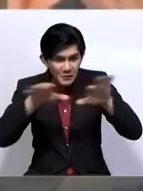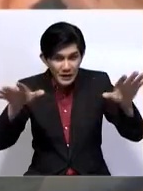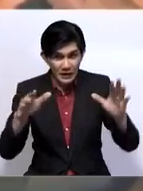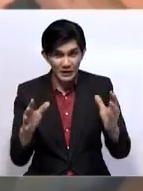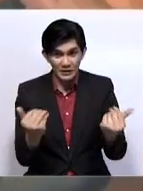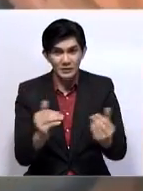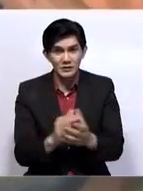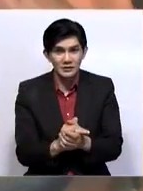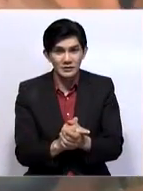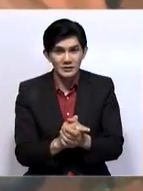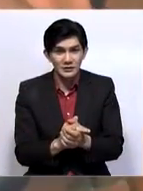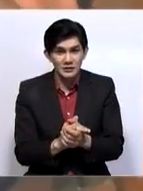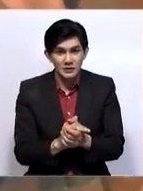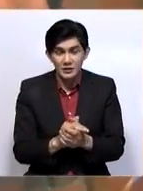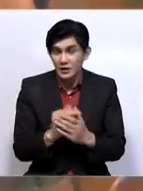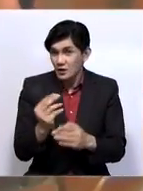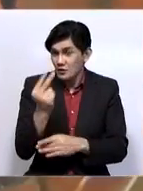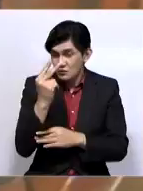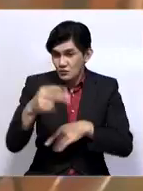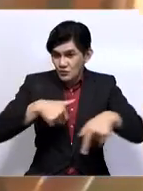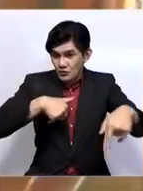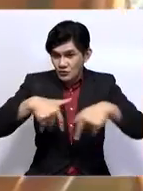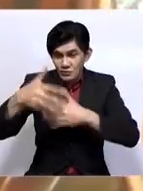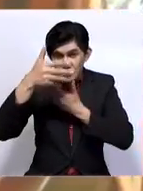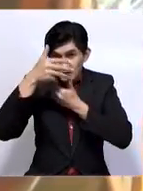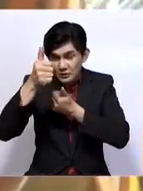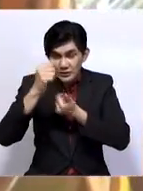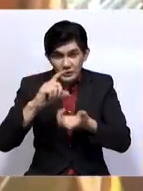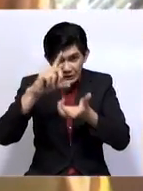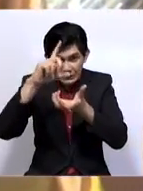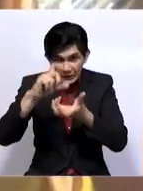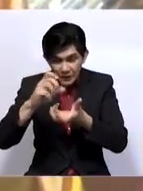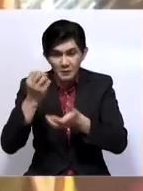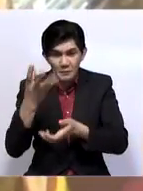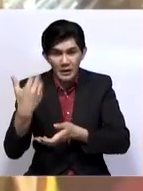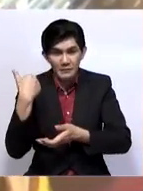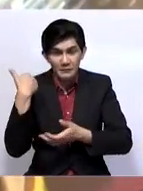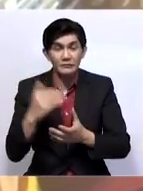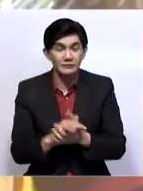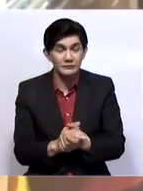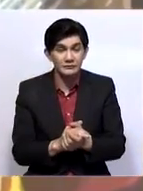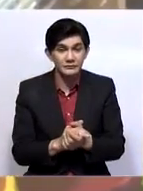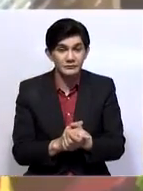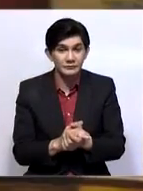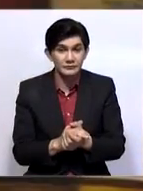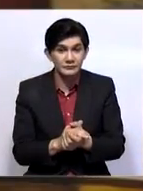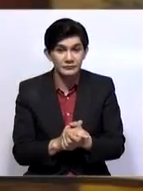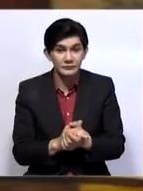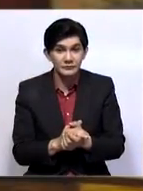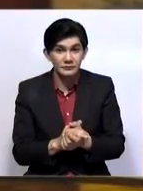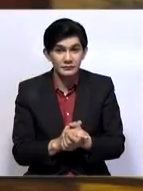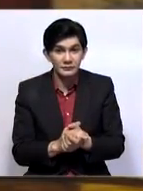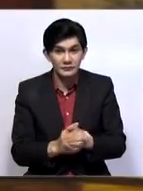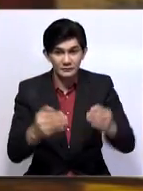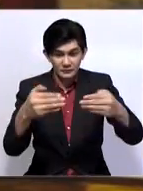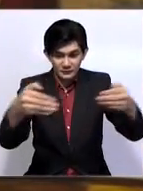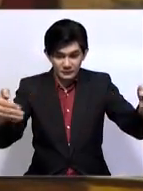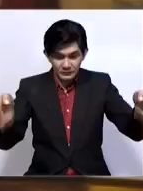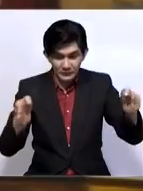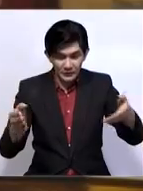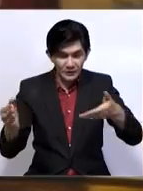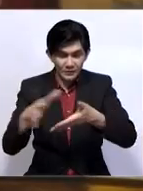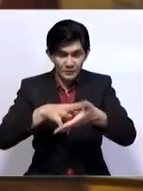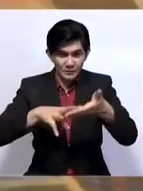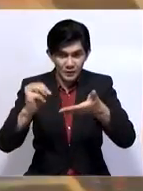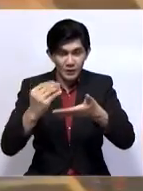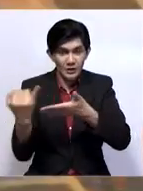ณะนี้นะครับเป็นอีกหนึ่งมุมนะครับที่ประชาชนให้ความสนใจมาถ่ายภาพเป็นจำนวนมากนะครับซึ่งก็อยู่ที่บริเวณกำแพงมหาวิทยาลั